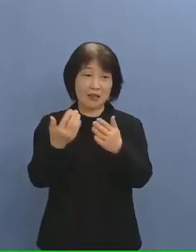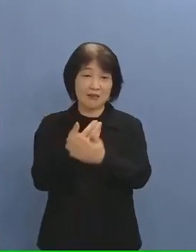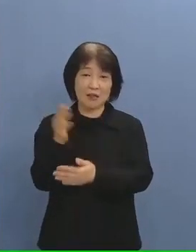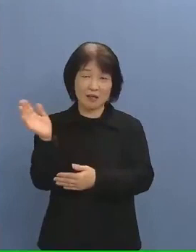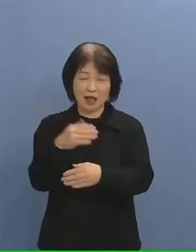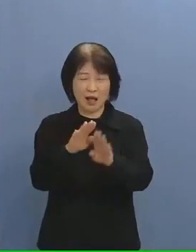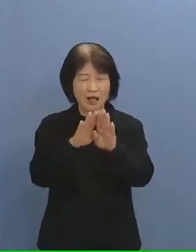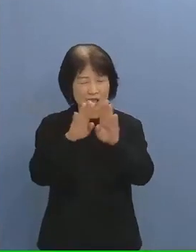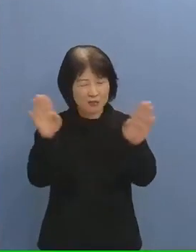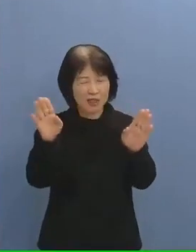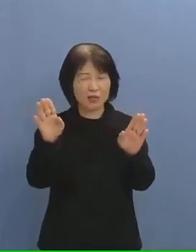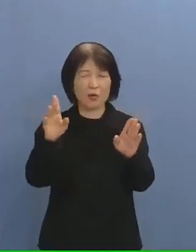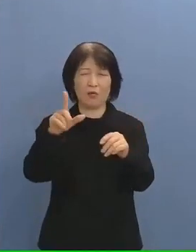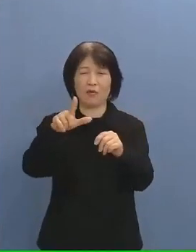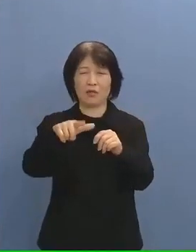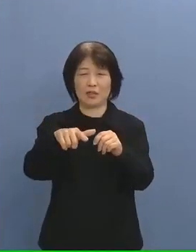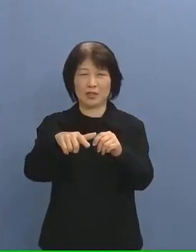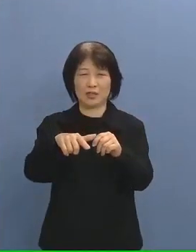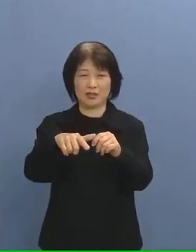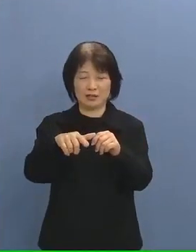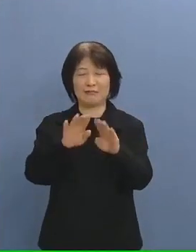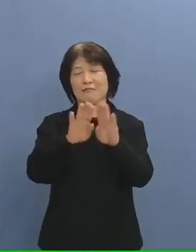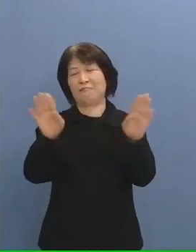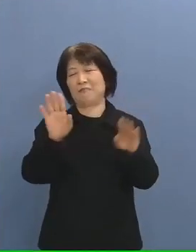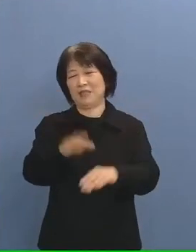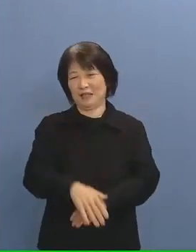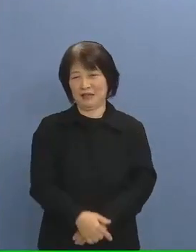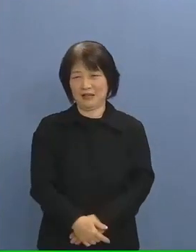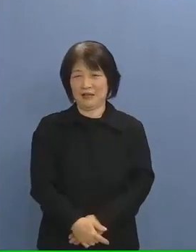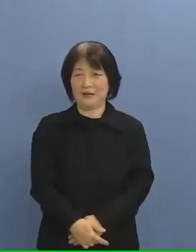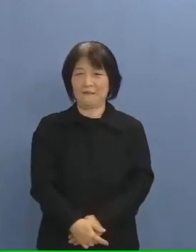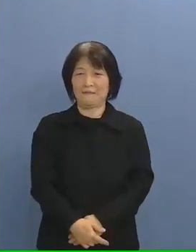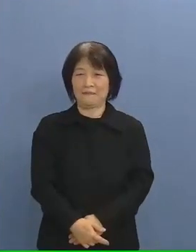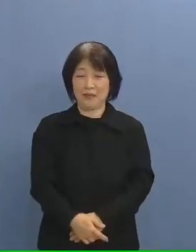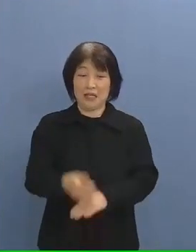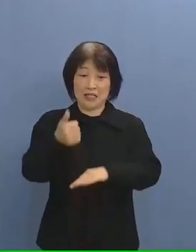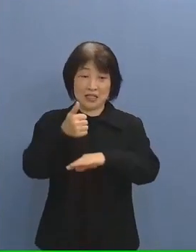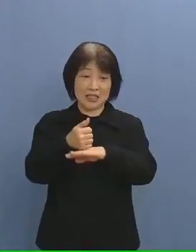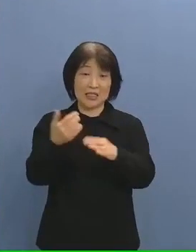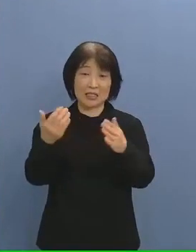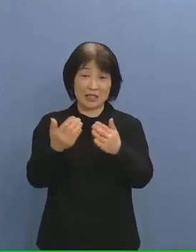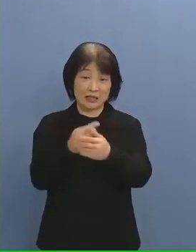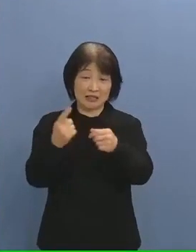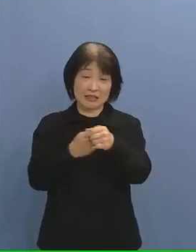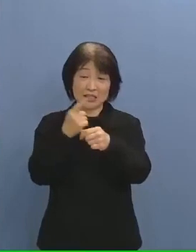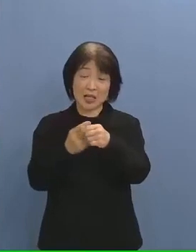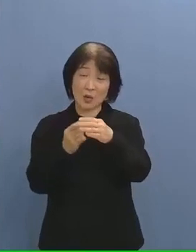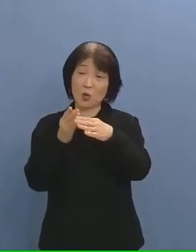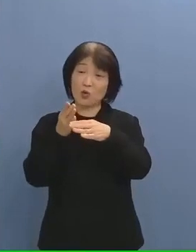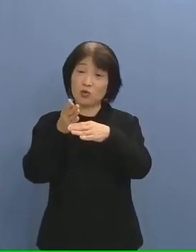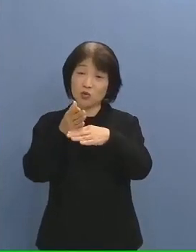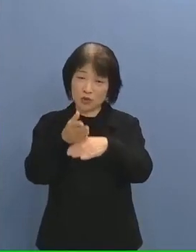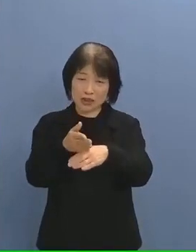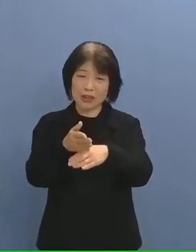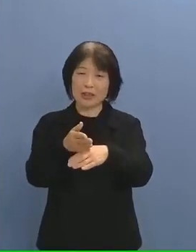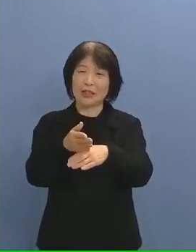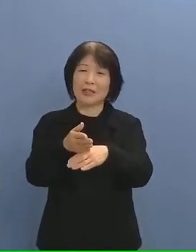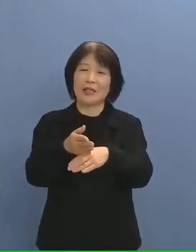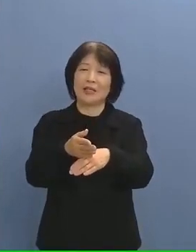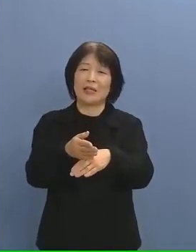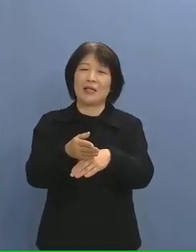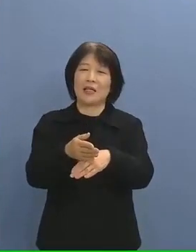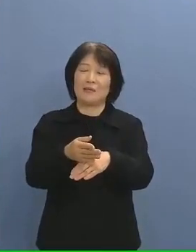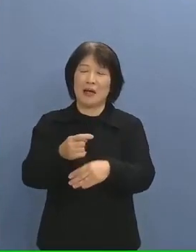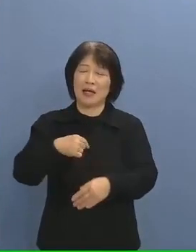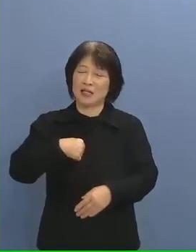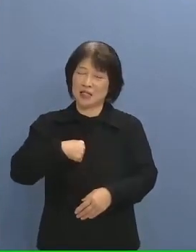ての機会になりまして、これは知事に就任して1年が過ぎたということでですね、やはり自